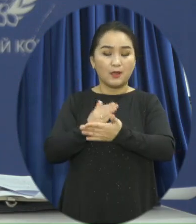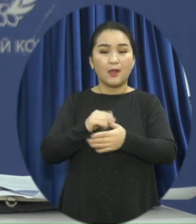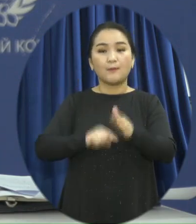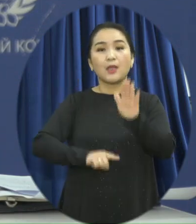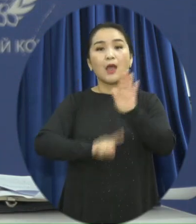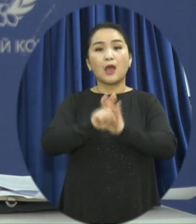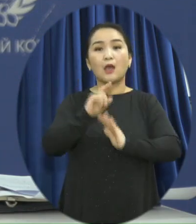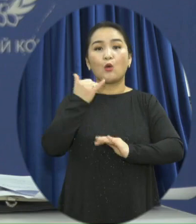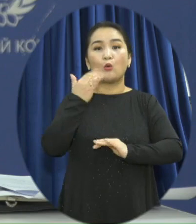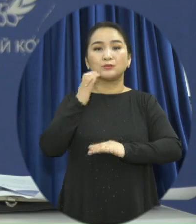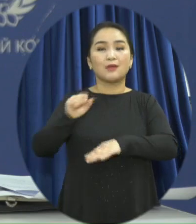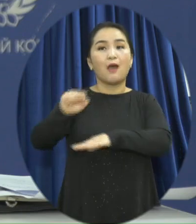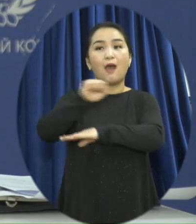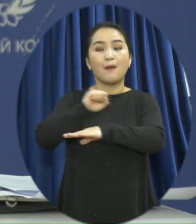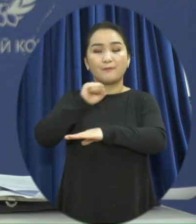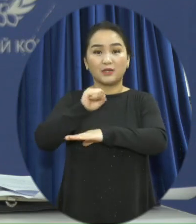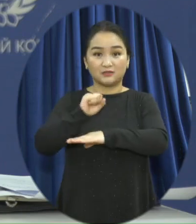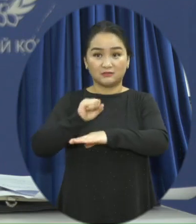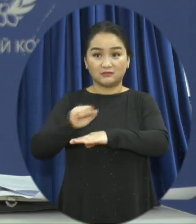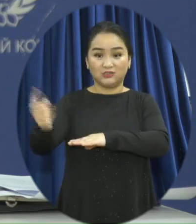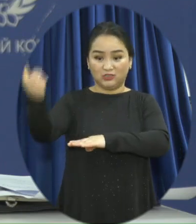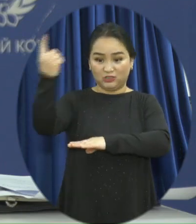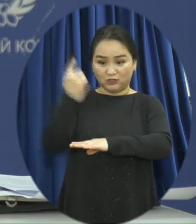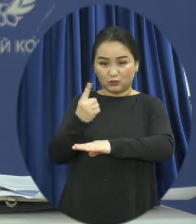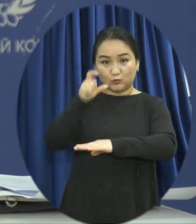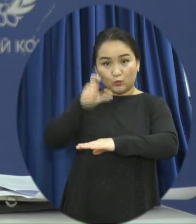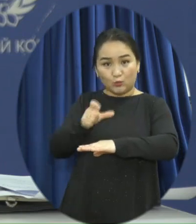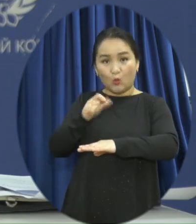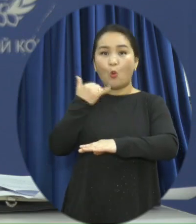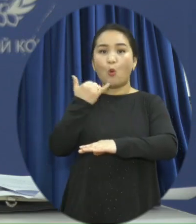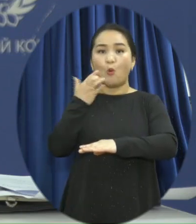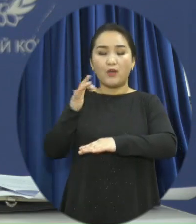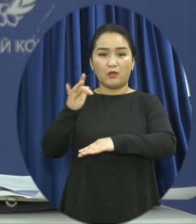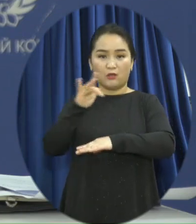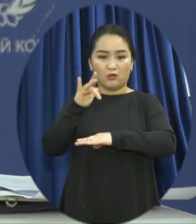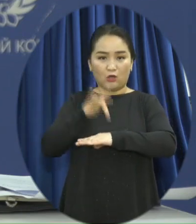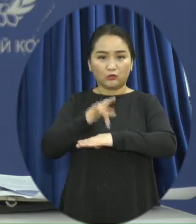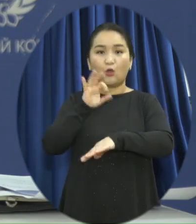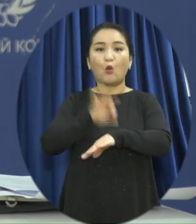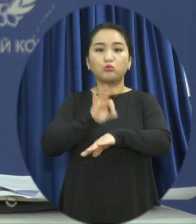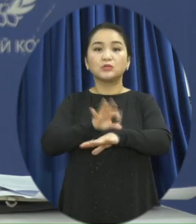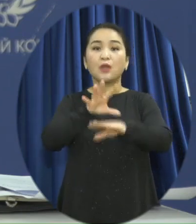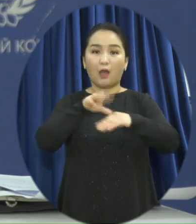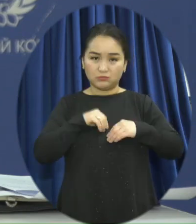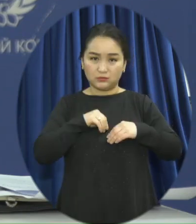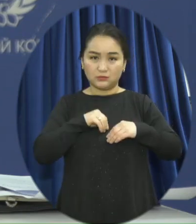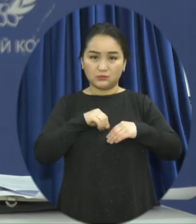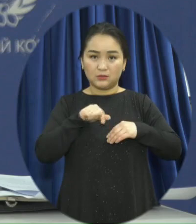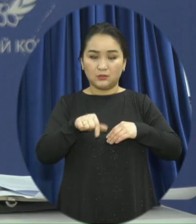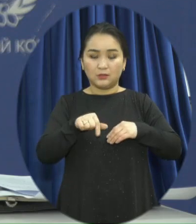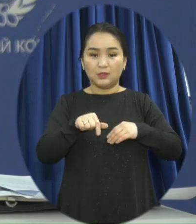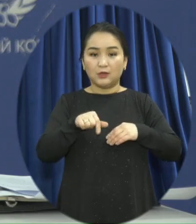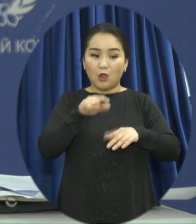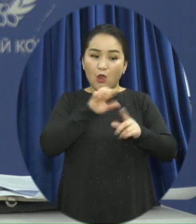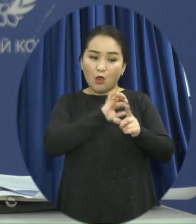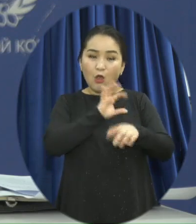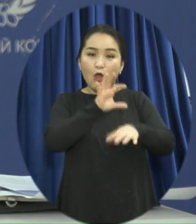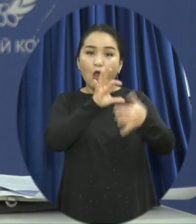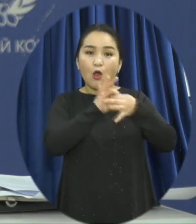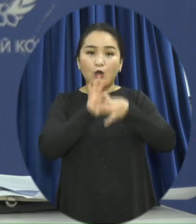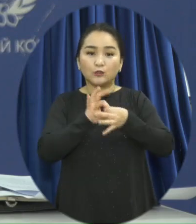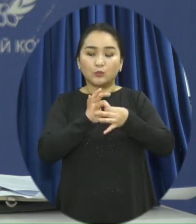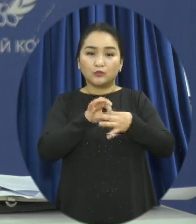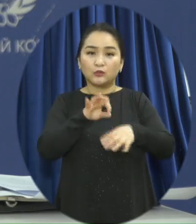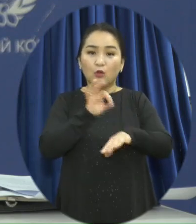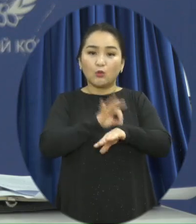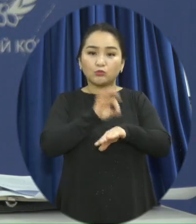Увсан аймгаас ирсэн хүн болвол Увсаас халдвар аваагүй Улаанбаатараас халдвар авсан. За энэнтэй холбоотой батлагдсан тохиолдлын тоо одоо 39